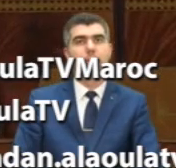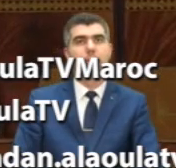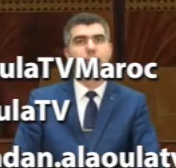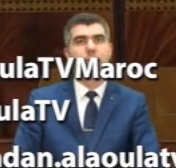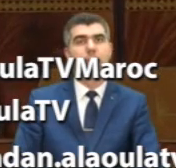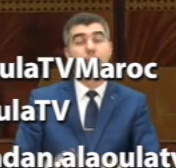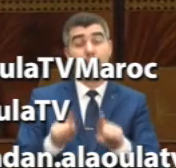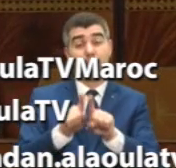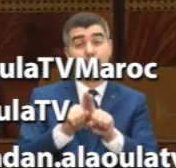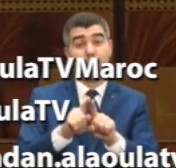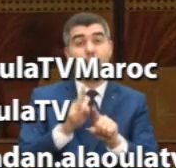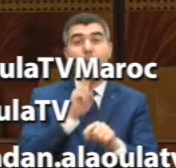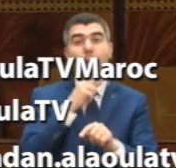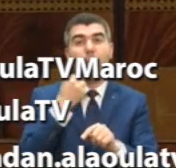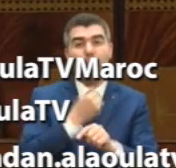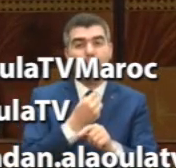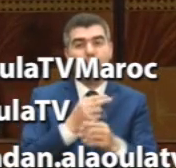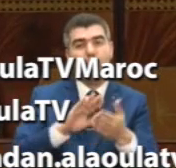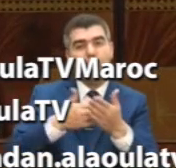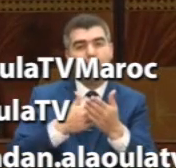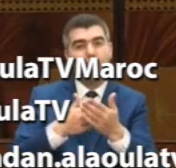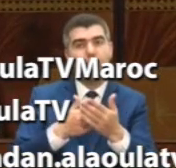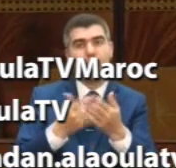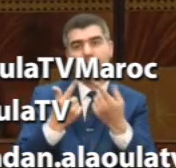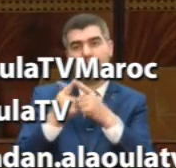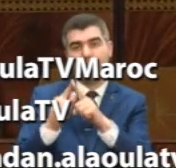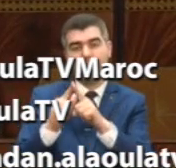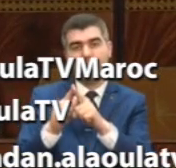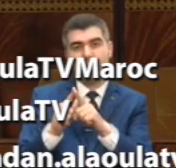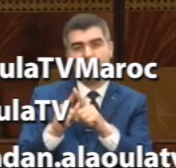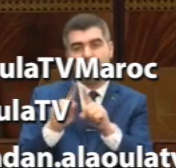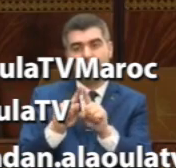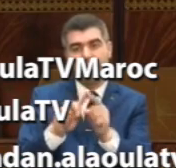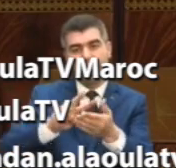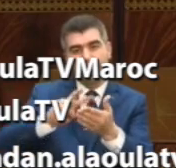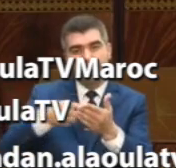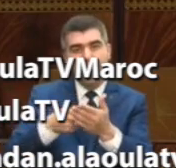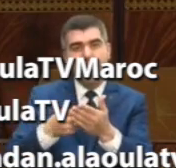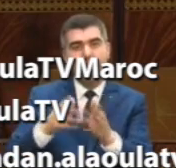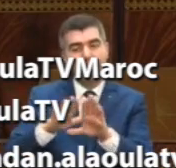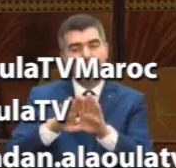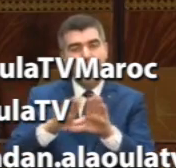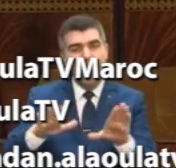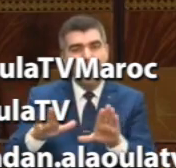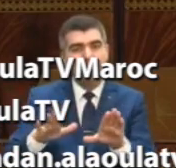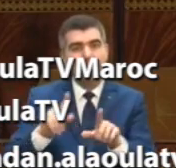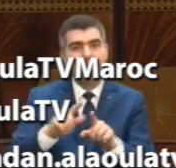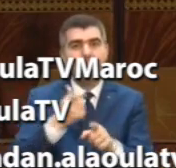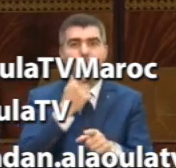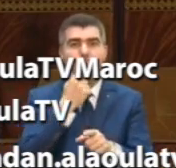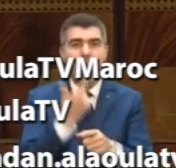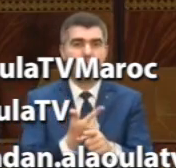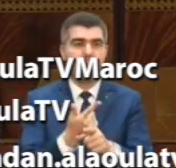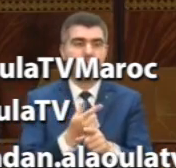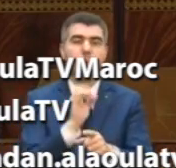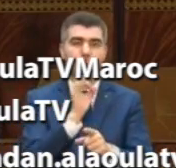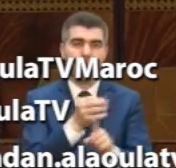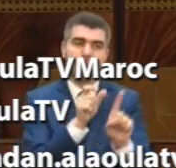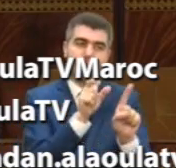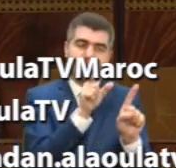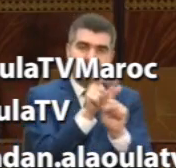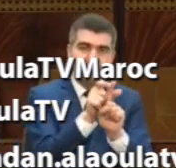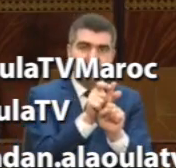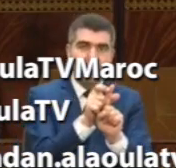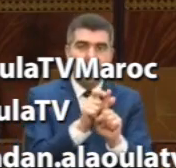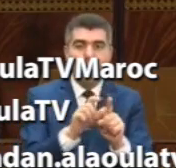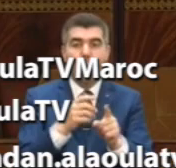سيد الوزير، إن الحكومة في إطار محاربتها للاستيلاء على ملك الغير ركزت على العقار المحفظ دون أن تضع مسطرة وتدابير الحد من